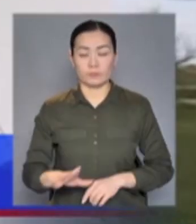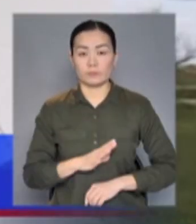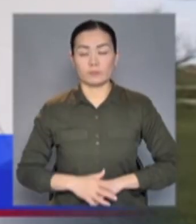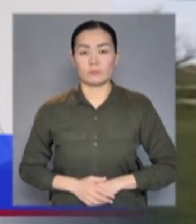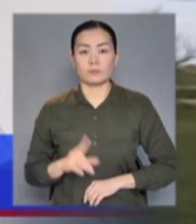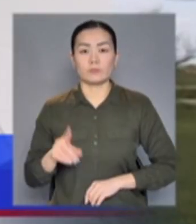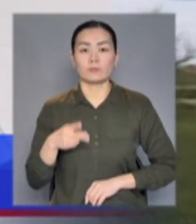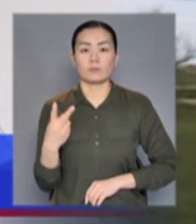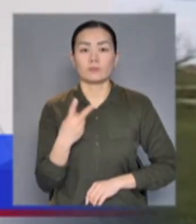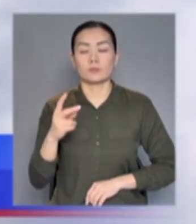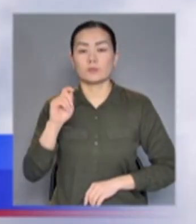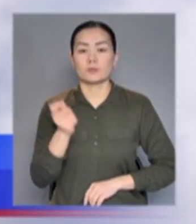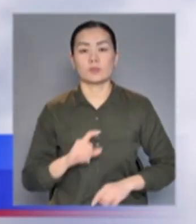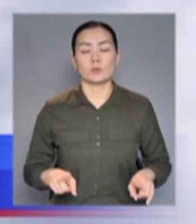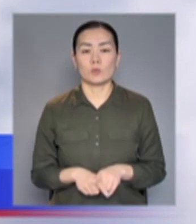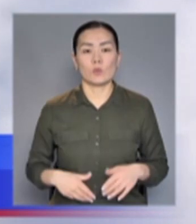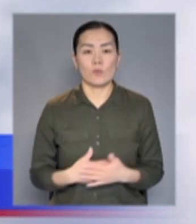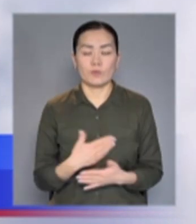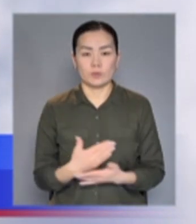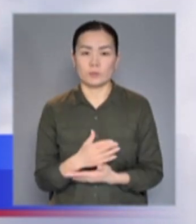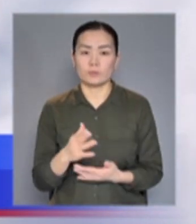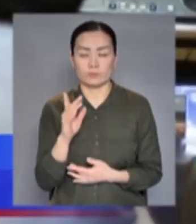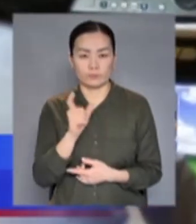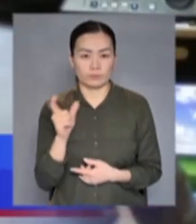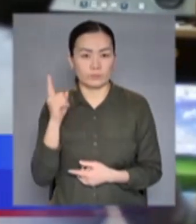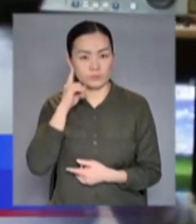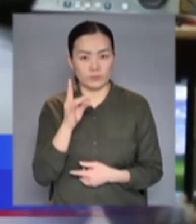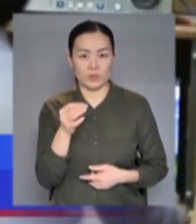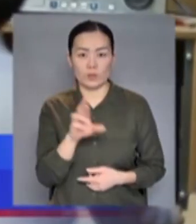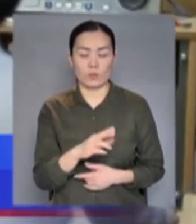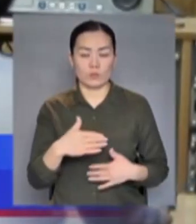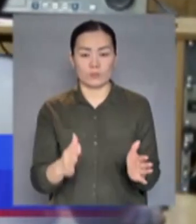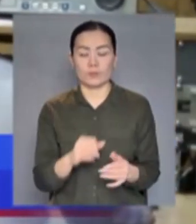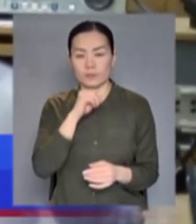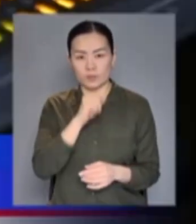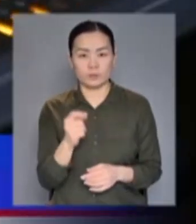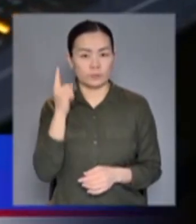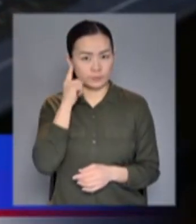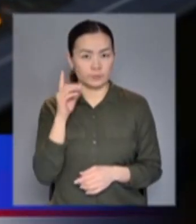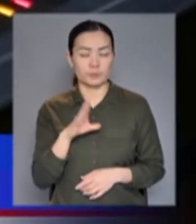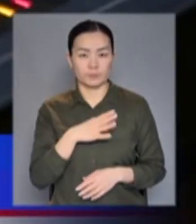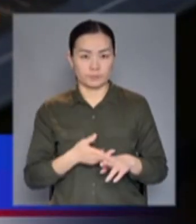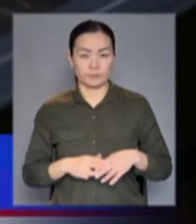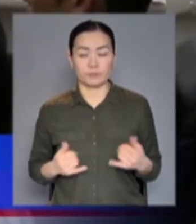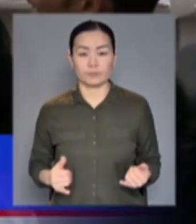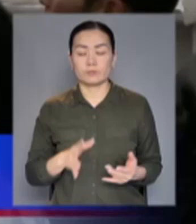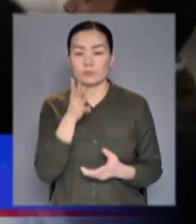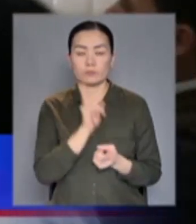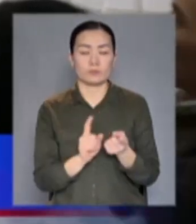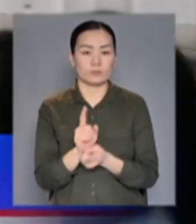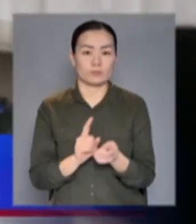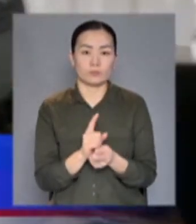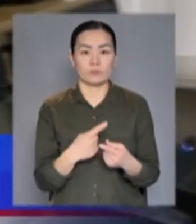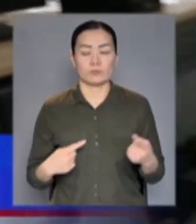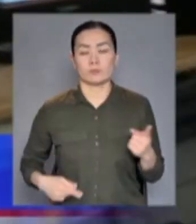жеткізілетін. Тіпті екінші дүниежүзілік соғыстың жаңалықтарында қараша жұрт кішкентай жәшіктің көмегімен естіп біліп отырды. Бүгінде заман ағымына